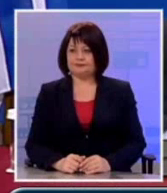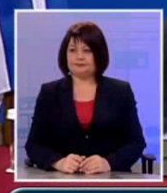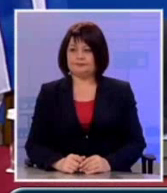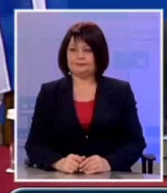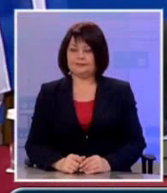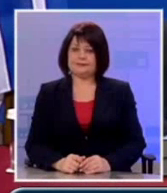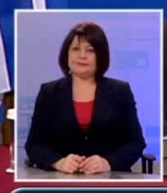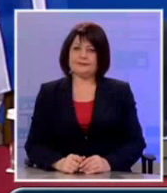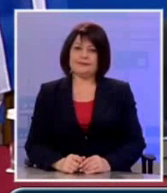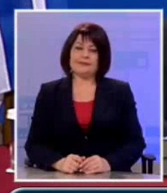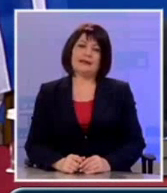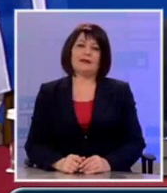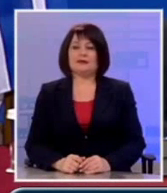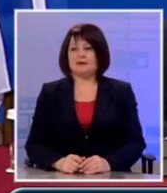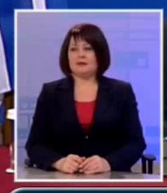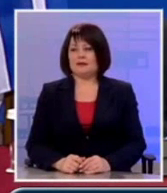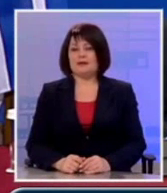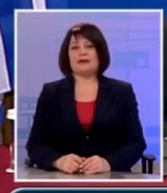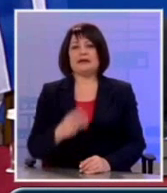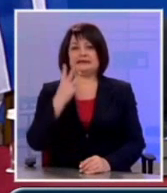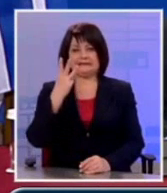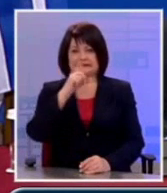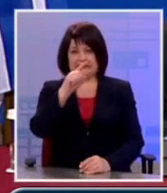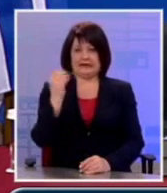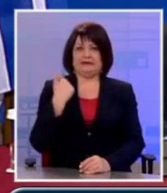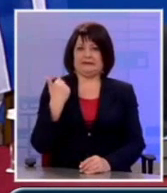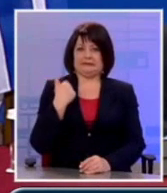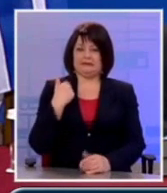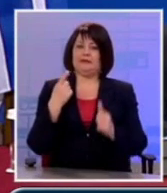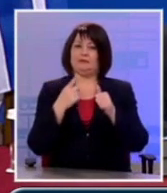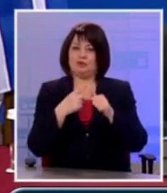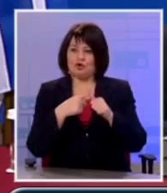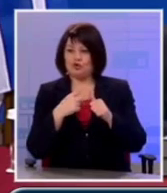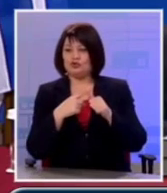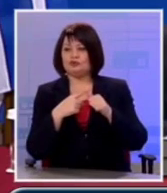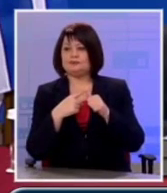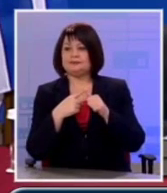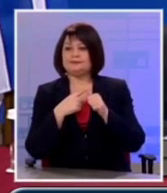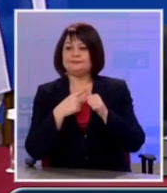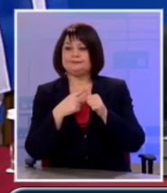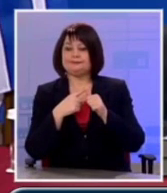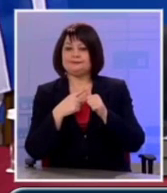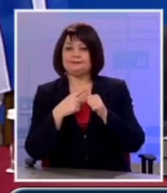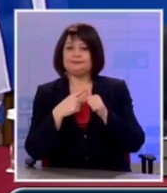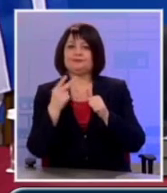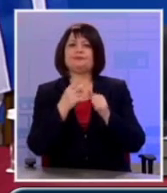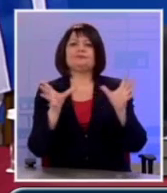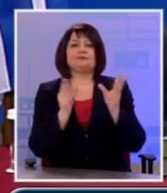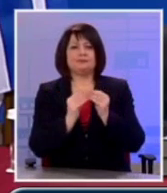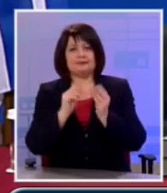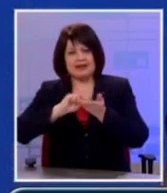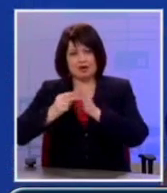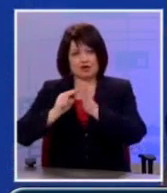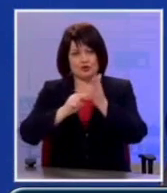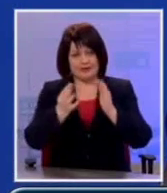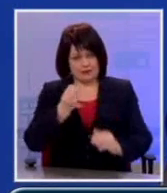Λοιπόν, τρεις ερωτήσεις κάνατε. Η πρώτη είναι σε σχέση με την